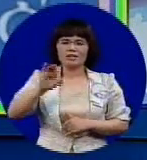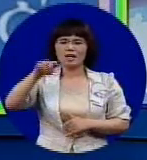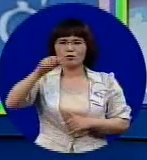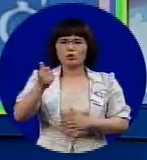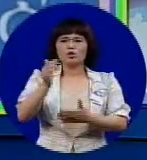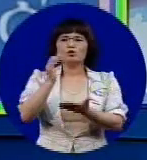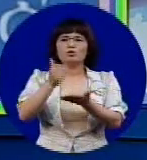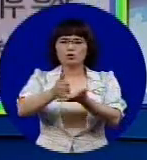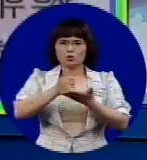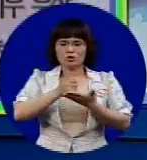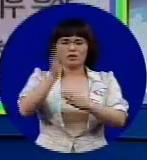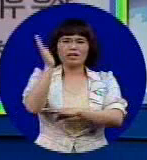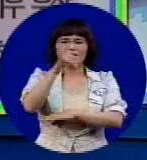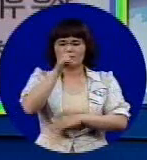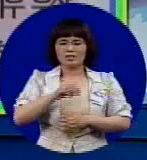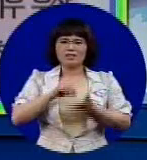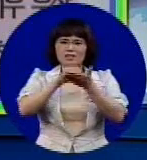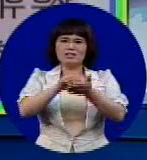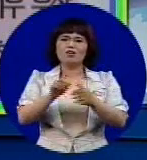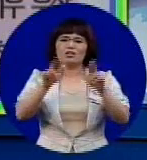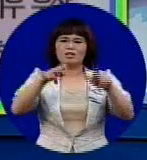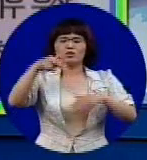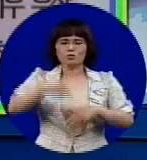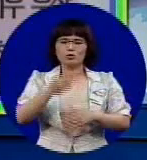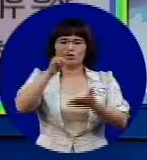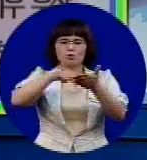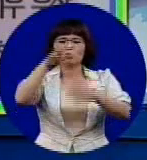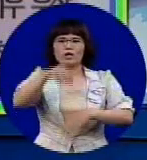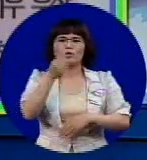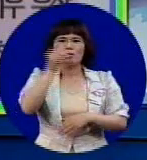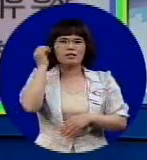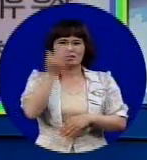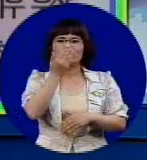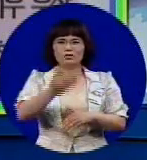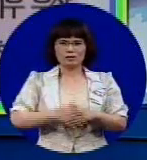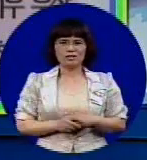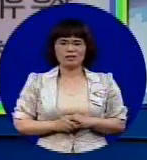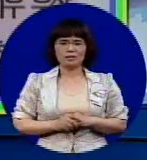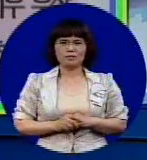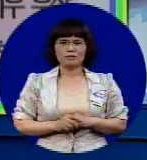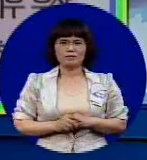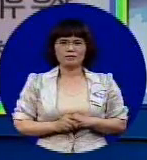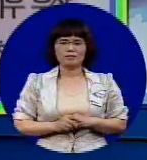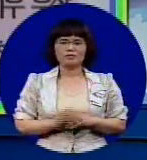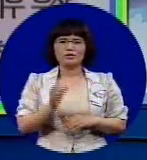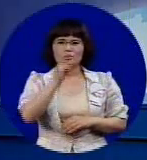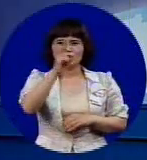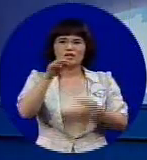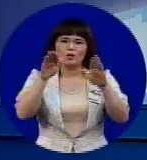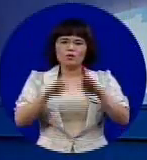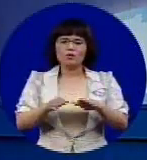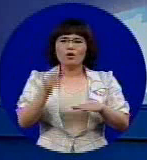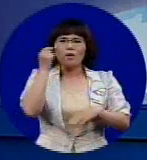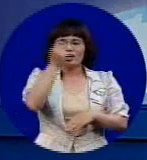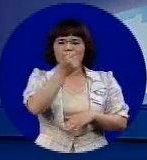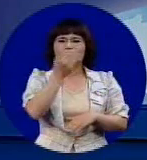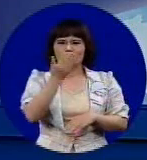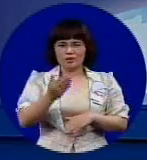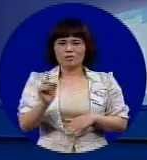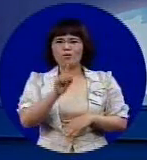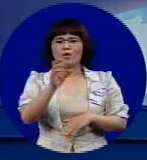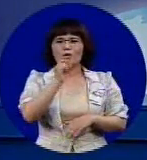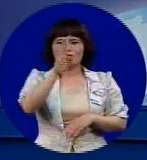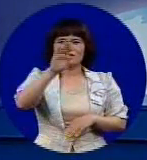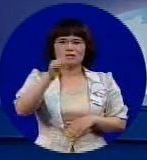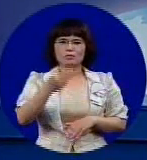초청 강연회를 마련합니다. 참가 신청은 이번 주부터 도서관 홈페이지에서 할 수 있습니다. 용인의 오늘을 한눈에 볼